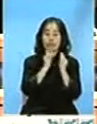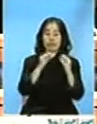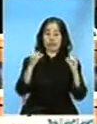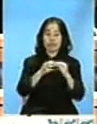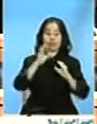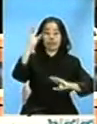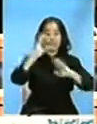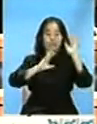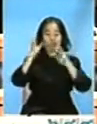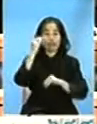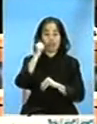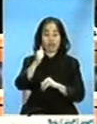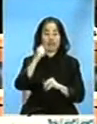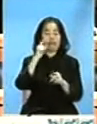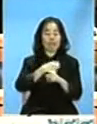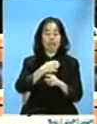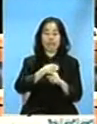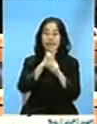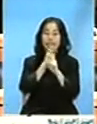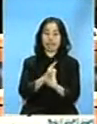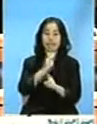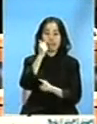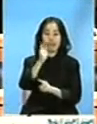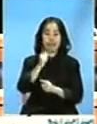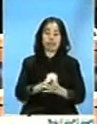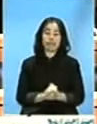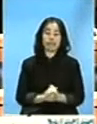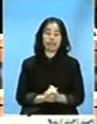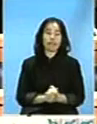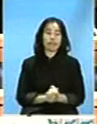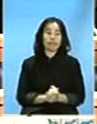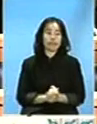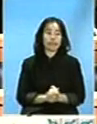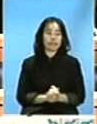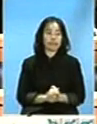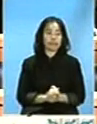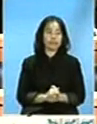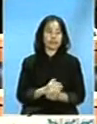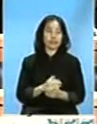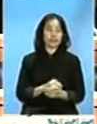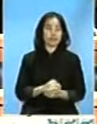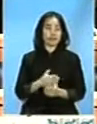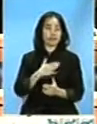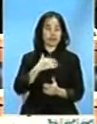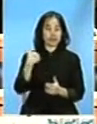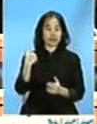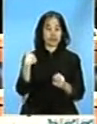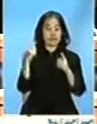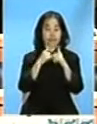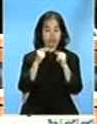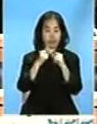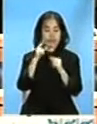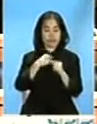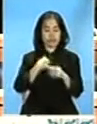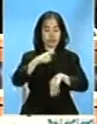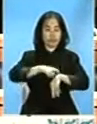ชาธิปไตยที่ท่านต้องการนะครับก็ต้องผมก็มีเรื่องที่ขอใ